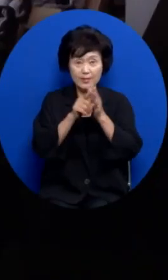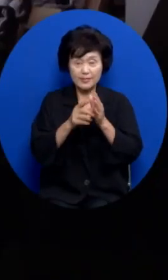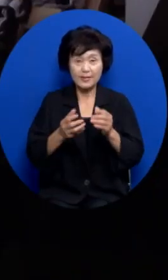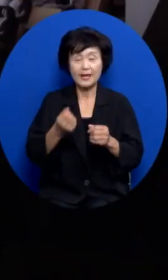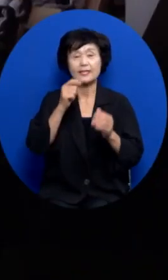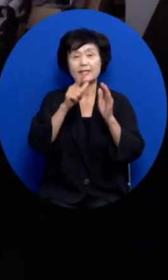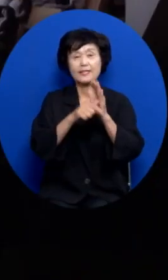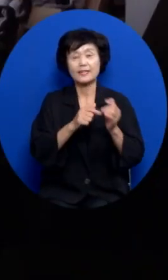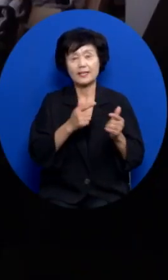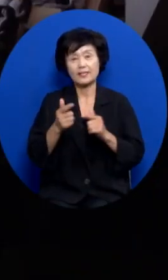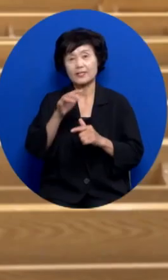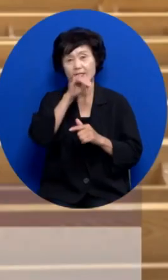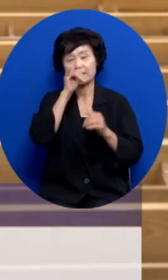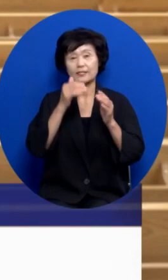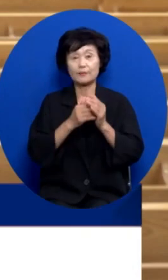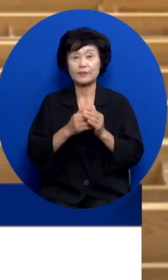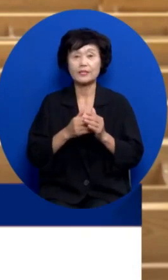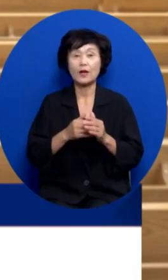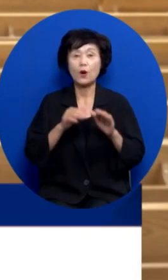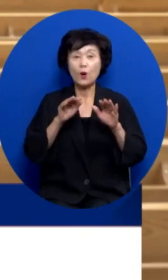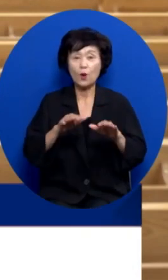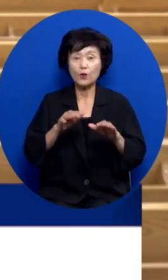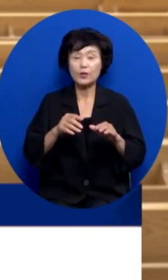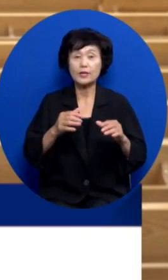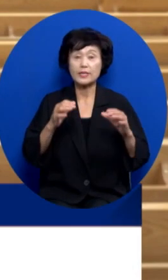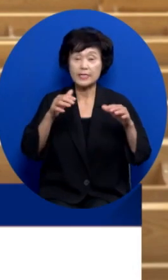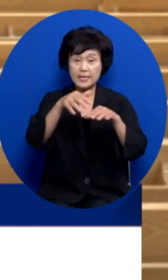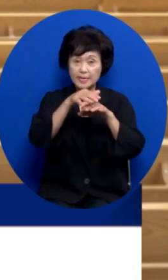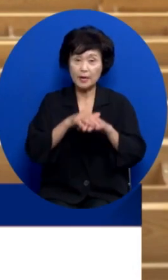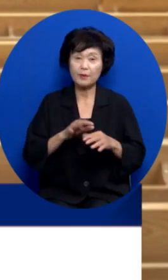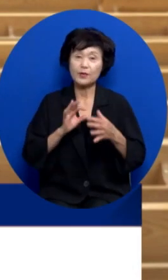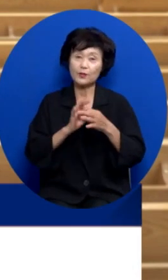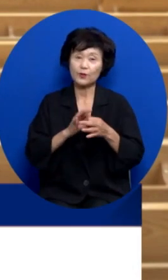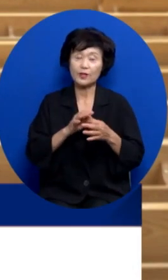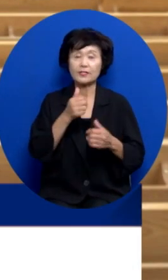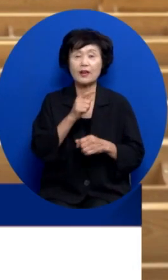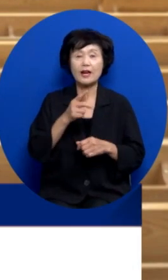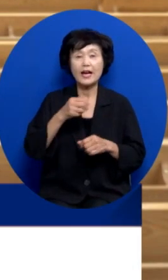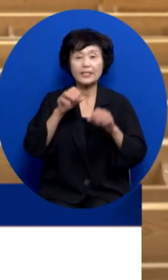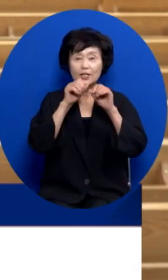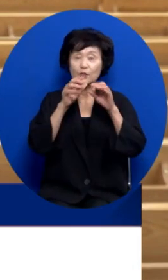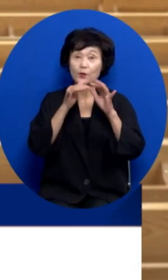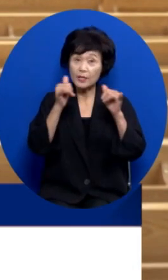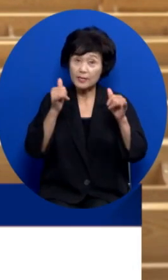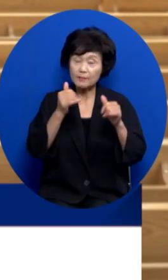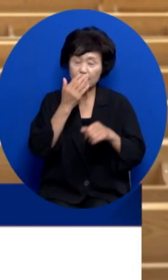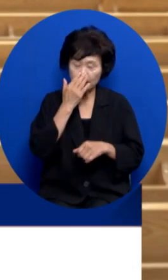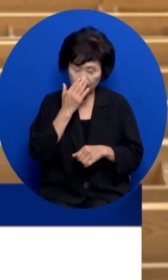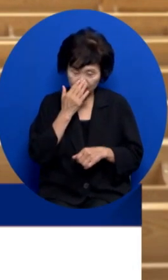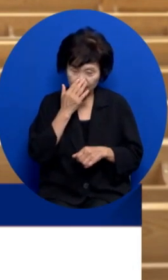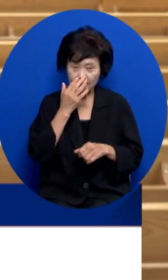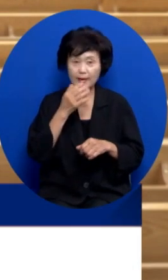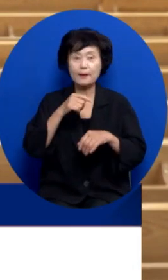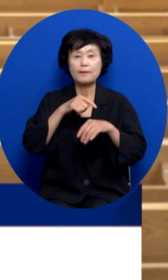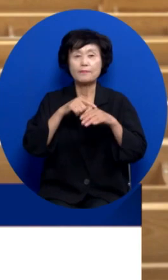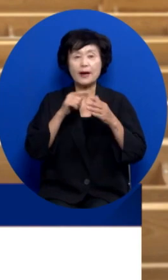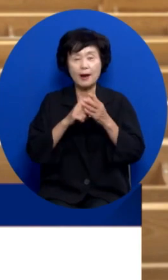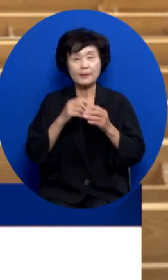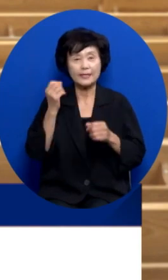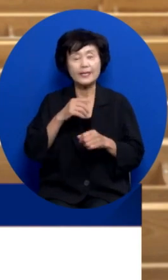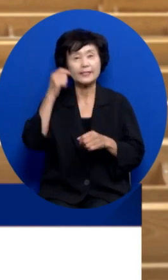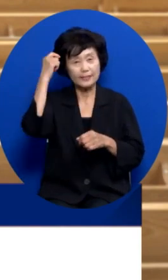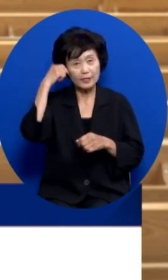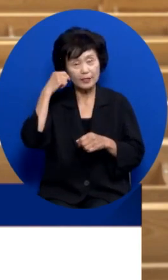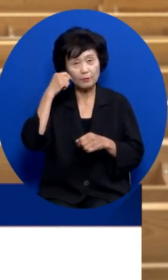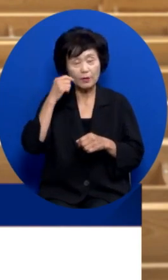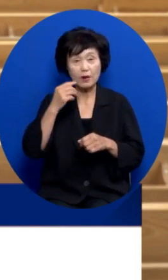됐습니다. 저 오늘 이 자리를 통해서 하디 선교사님의 그 겸손함을 다시 한 번 더 느끼게 되었고 그리고